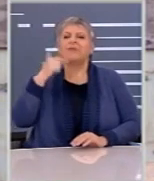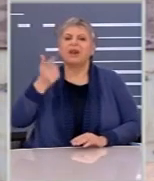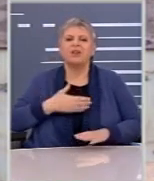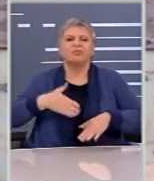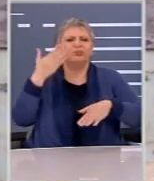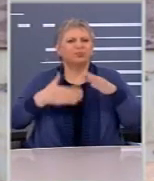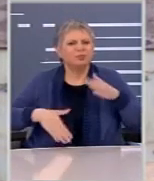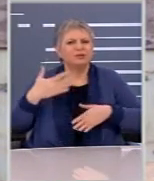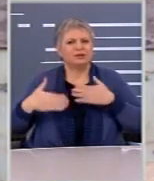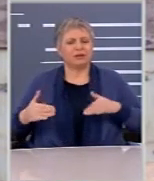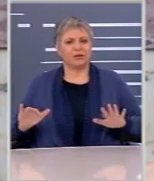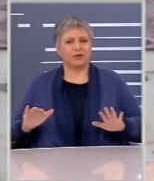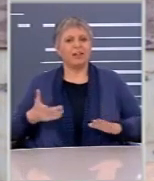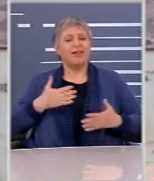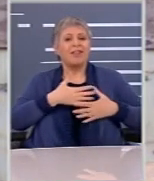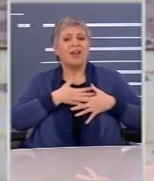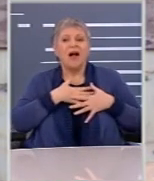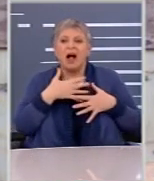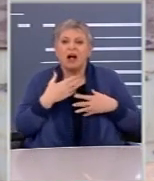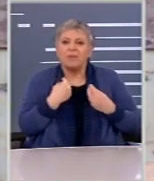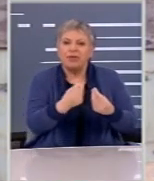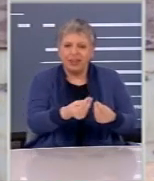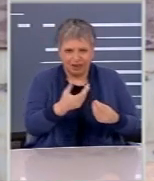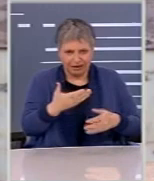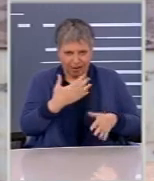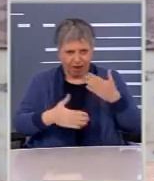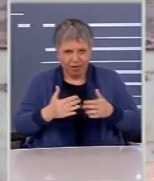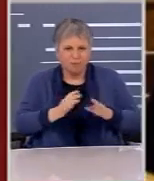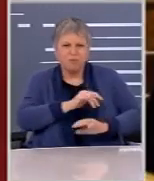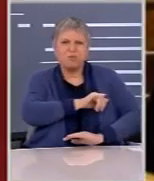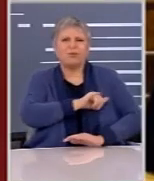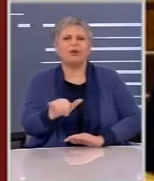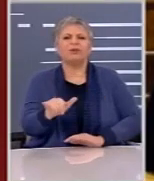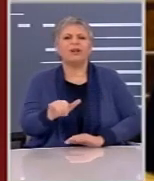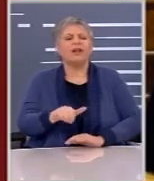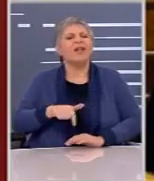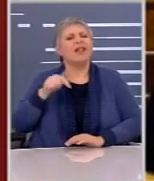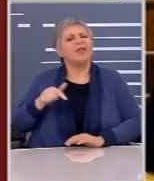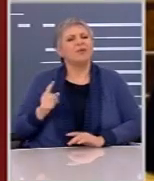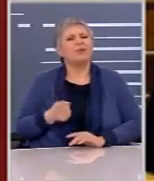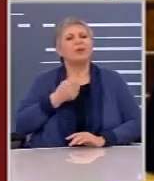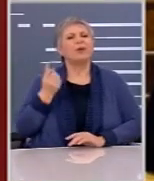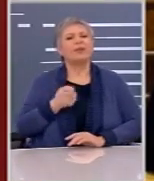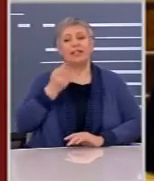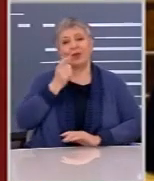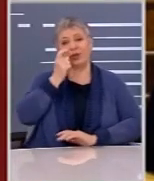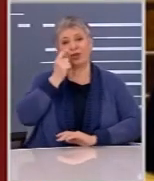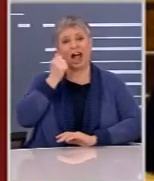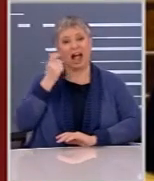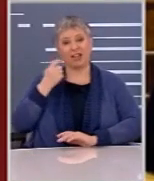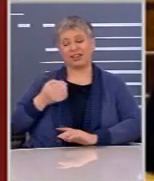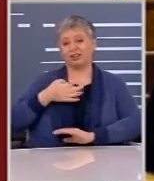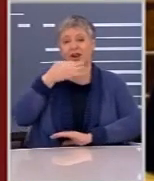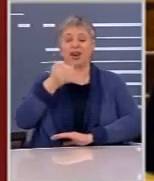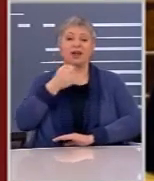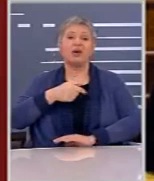δεν αφήνει αναπηρίες στους ανθρώπους. Όλα αυτά τα οποία επικαλούνται οι άνδρες σε διάφορες